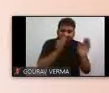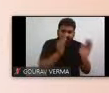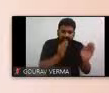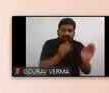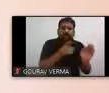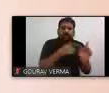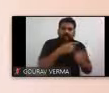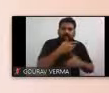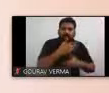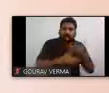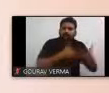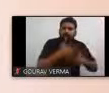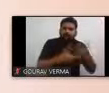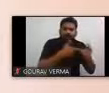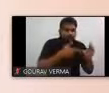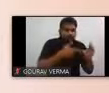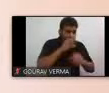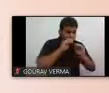सभी बच्चा स्कूल में